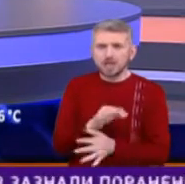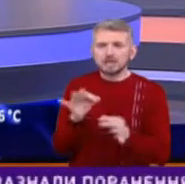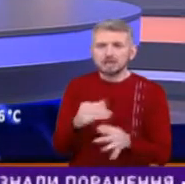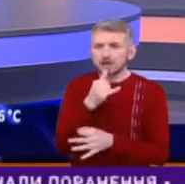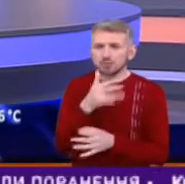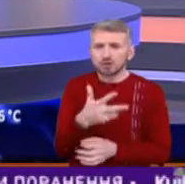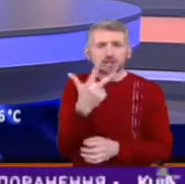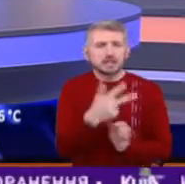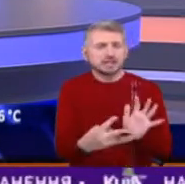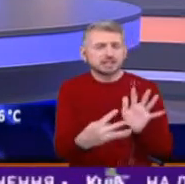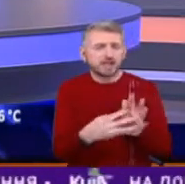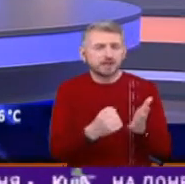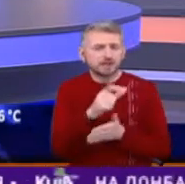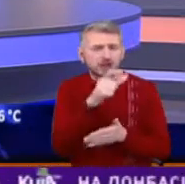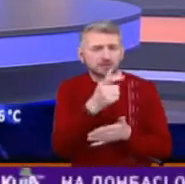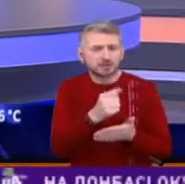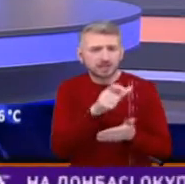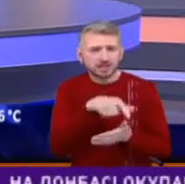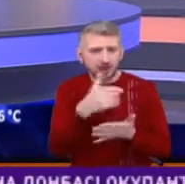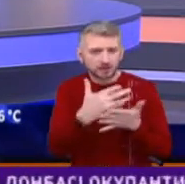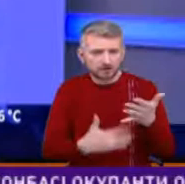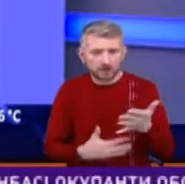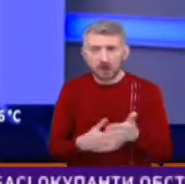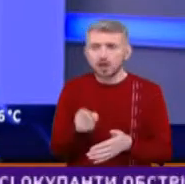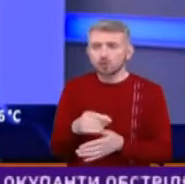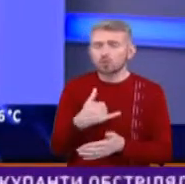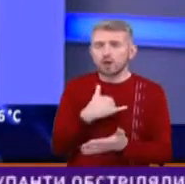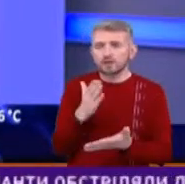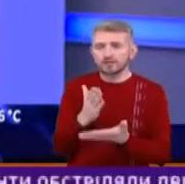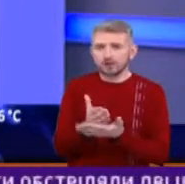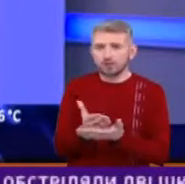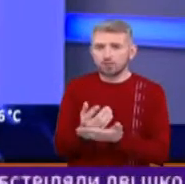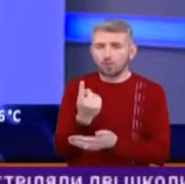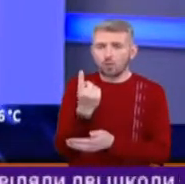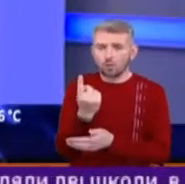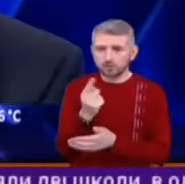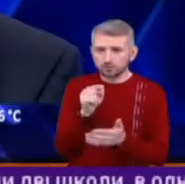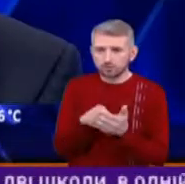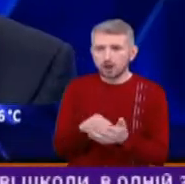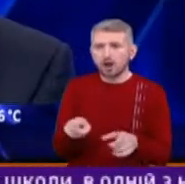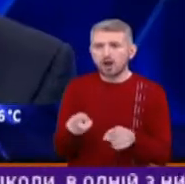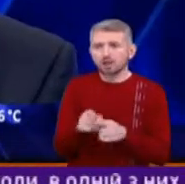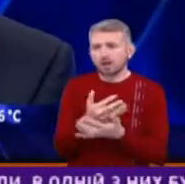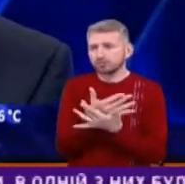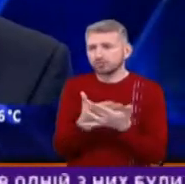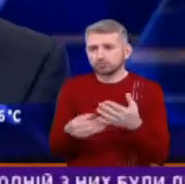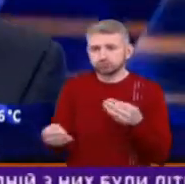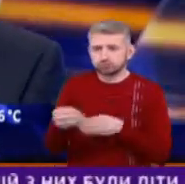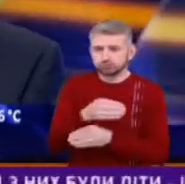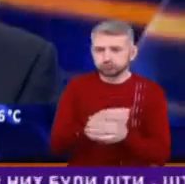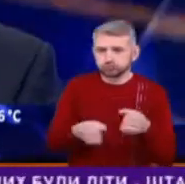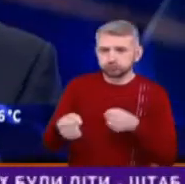можуть 39 потрапити кандидатів. В політику, а натомість в нас є колода, ну там один затісався, а так колода, яка тасується по